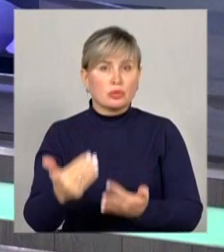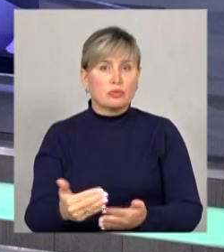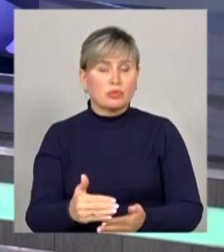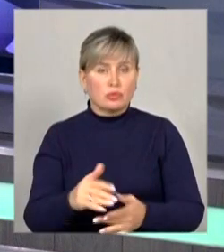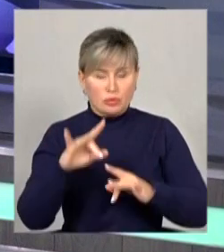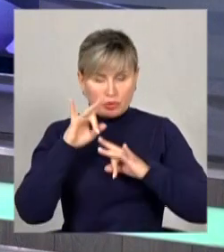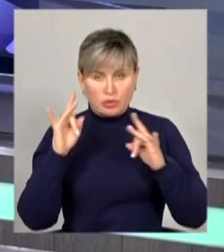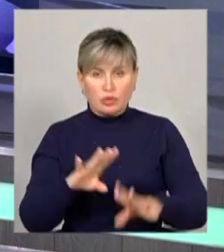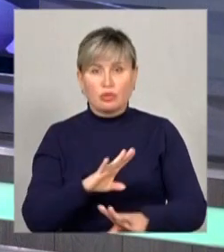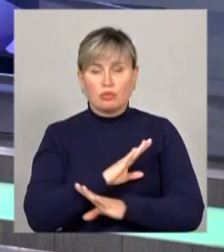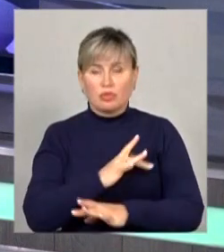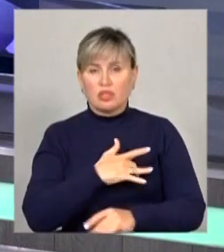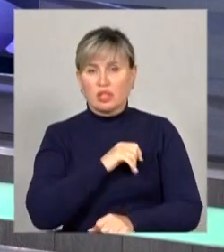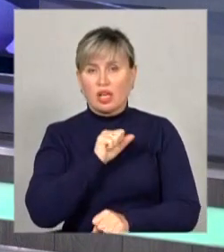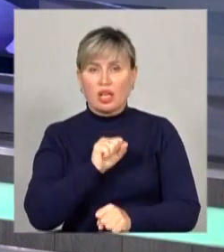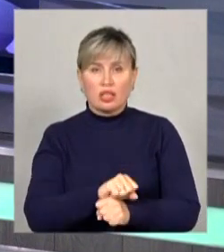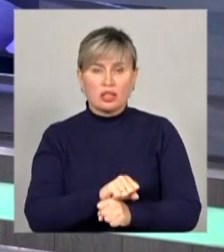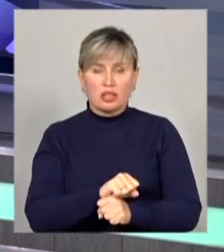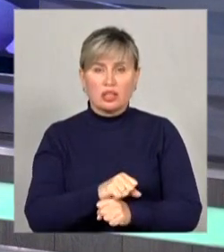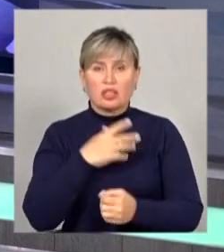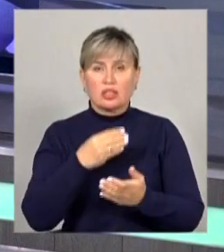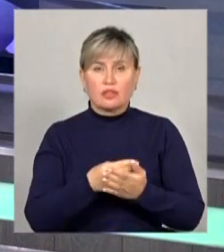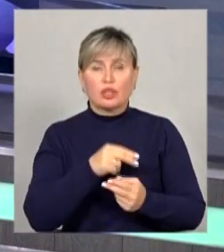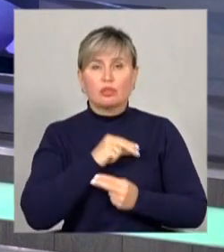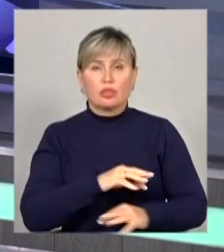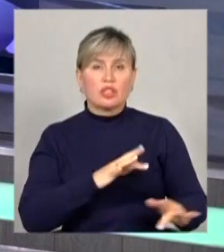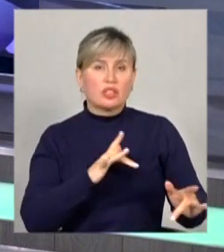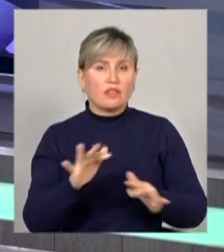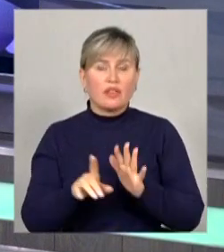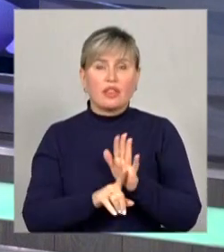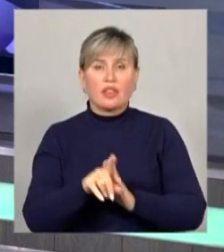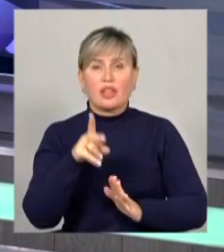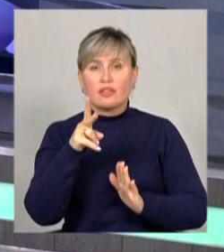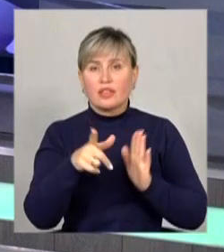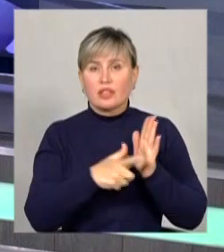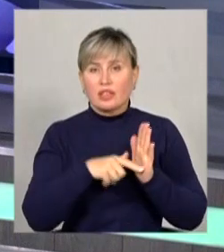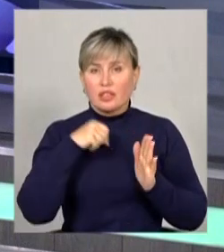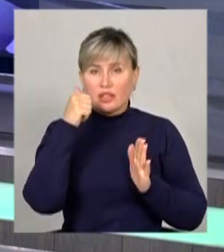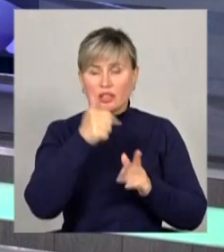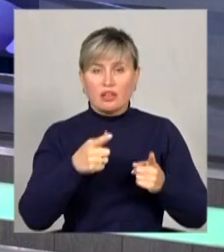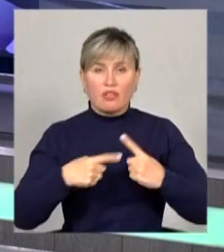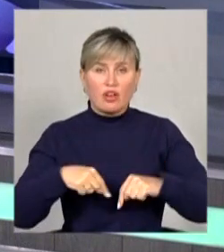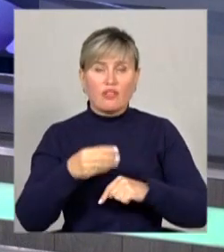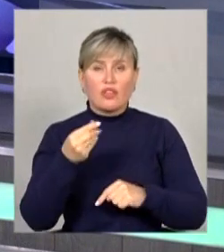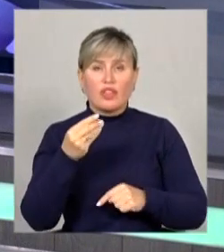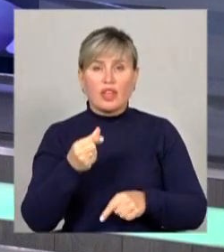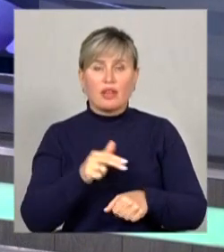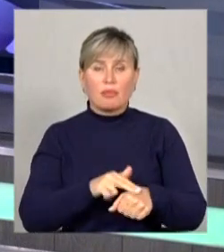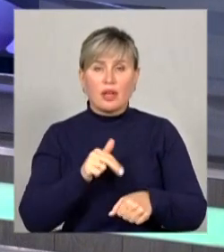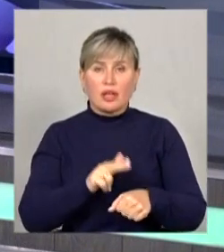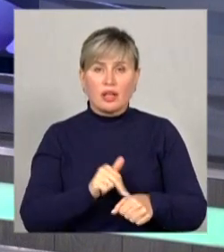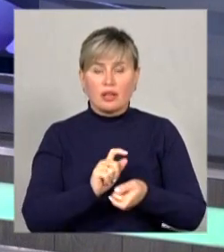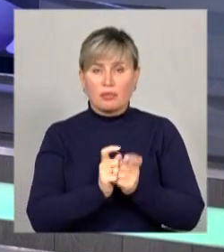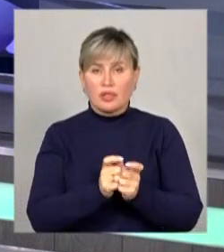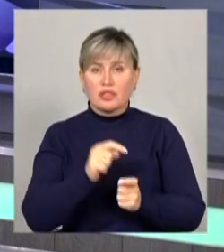смерти стала остановка сердца. Свою трудовую деятельность он начал в 2007 году в органах финансовой полиции Департамента по борьбе